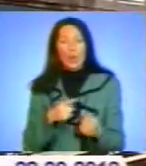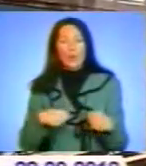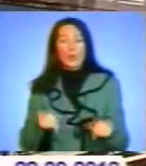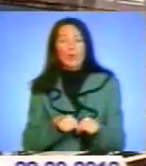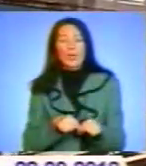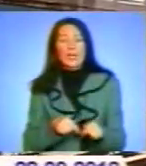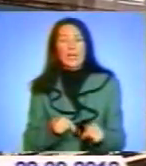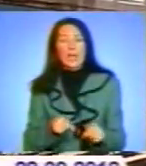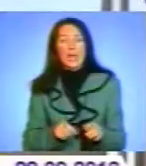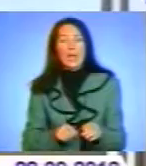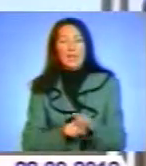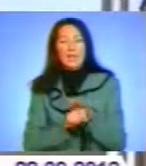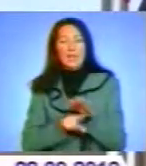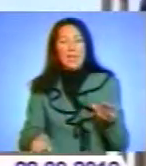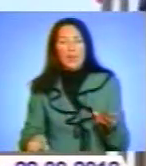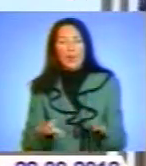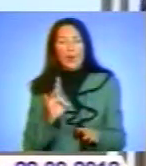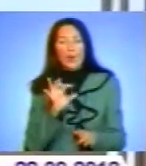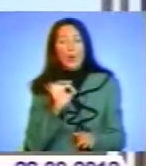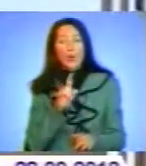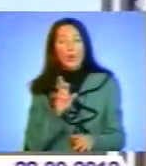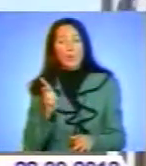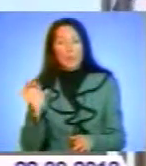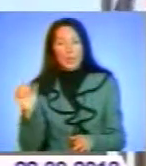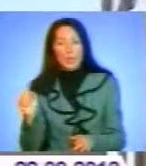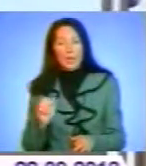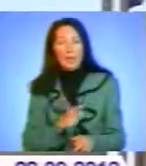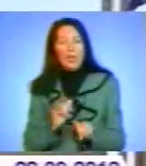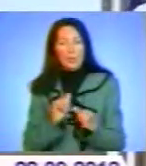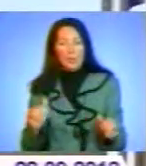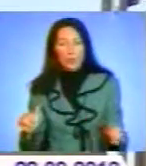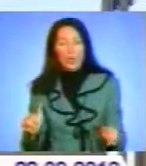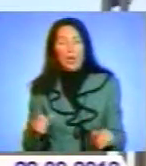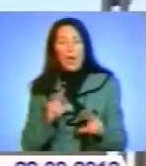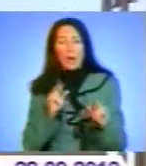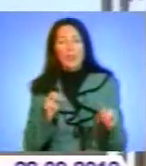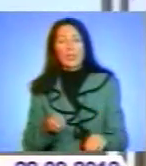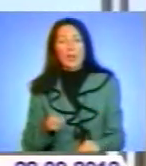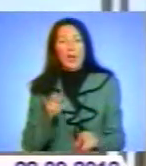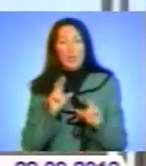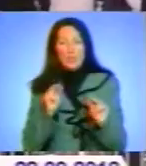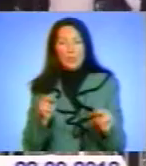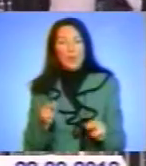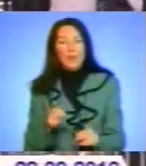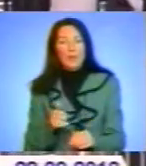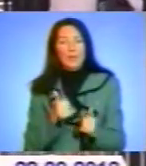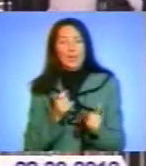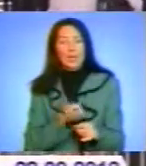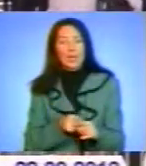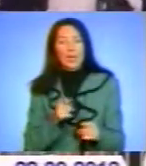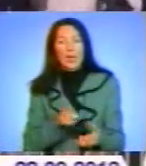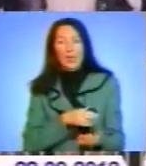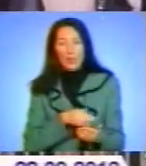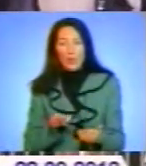і нерозповсюдження. Водночас президент упевнений, гарантії безпеки для держав, які відмовились від своїх ядерних арсеналів і пішли на інші